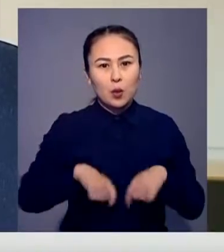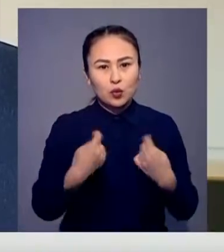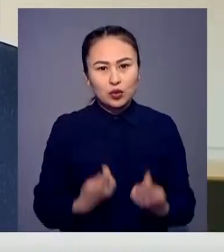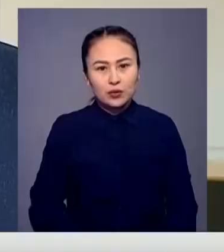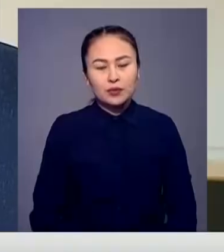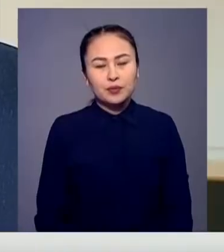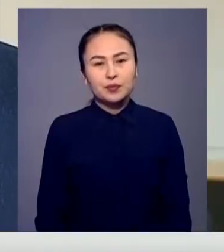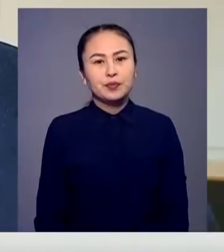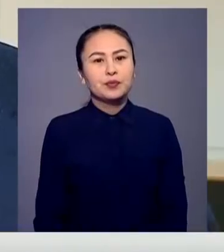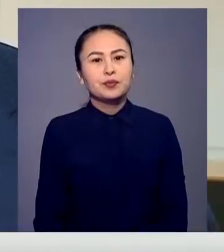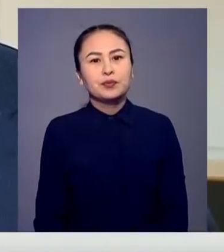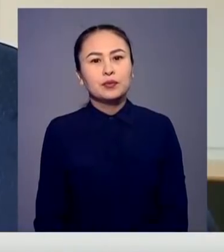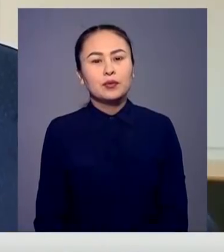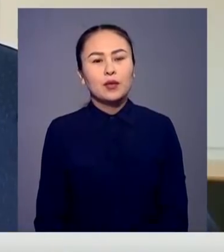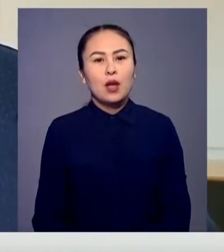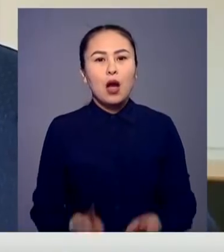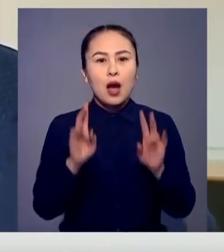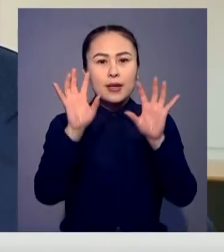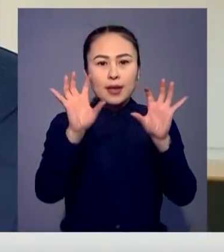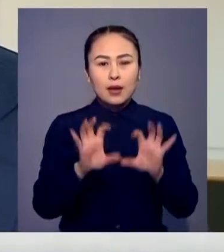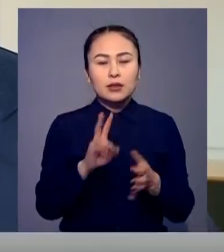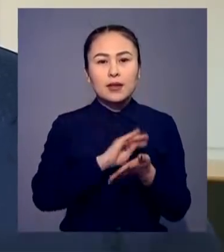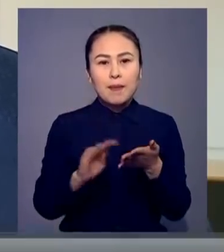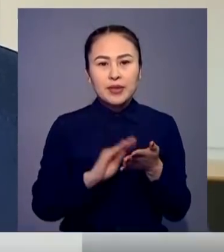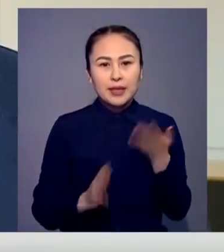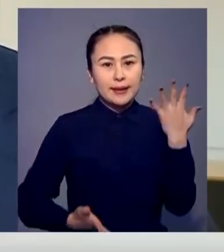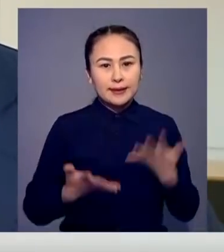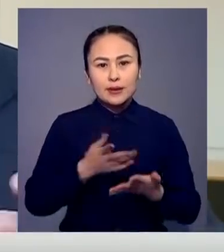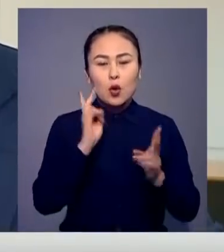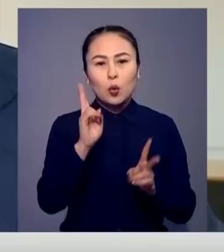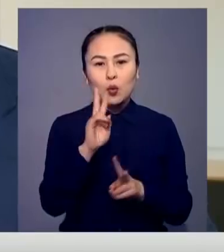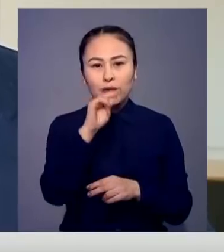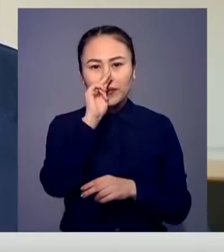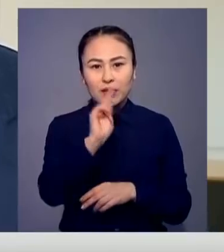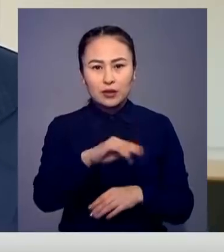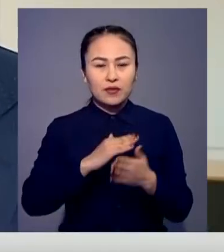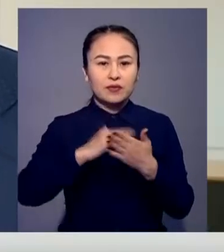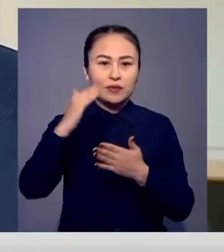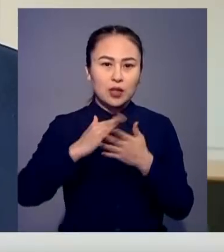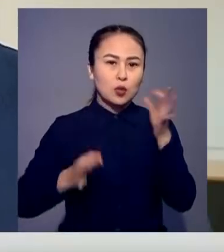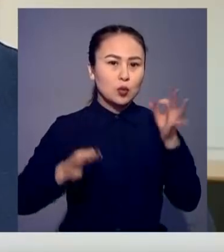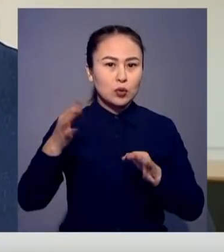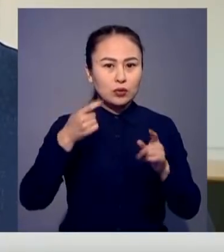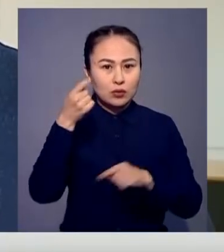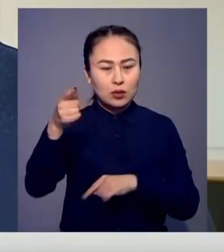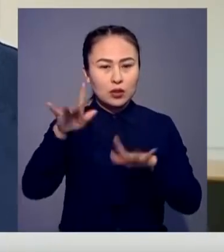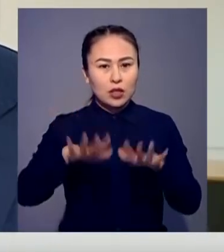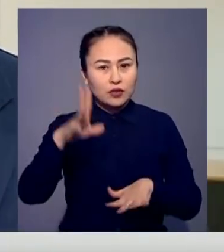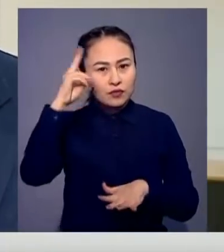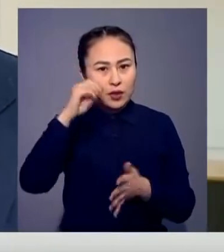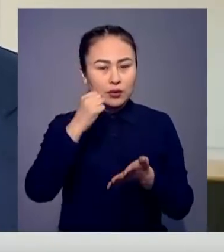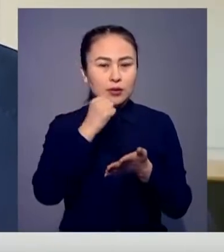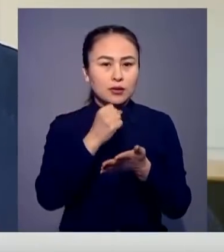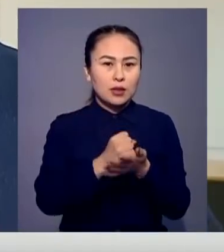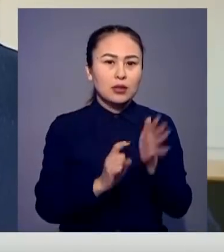біреудің әрекетін дауласа, жоғары лауазымға или сотқа, сол күннен бастап, белгіленген күннен бастап, тексеру